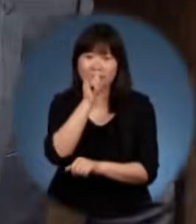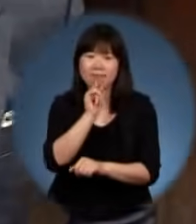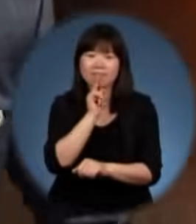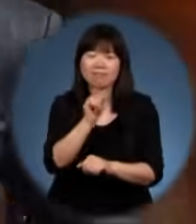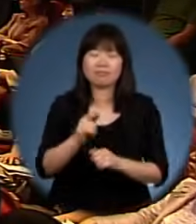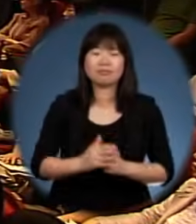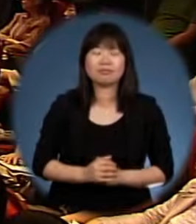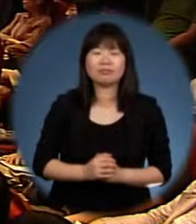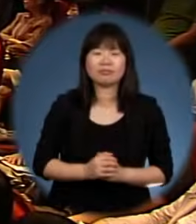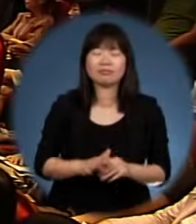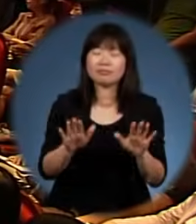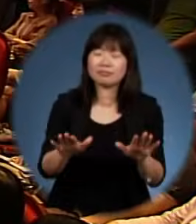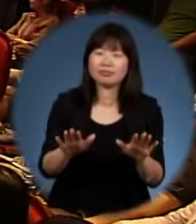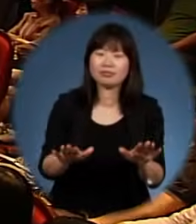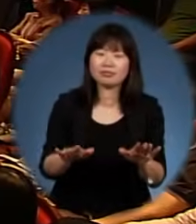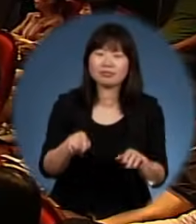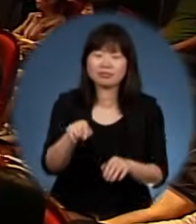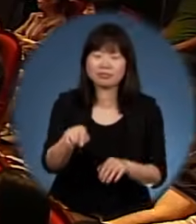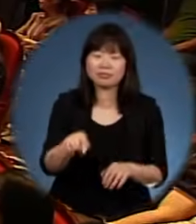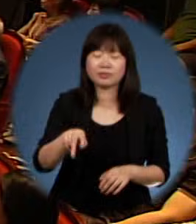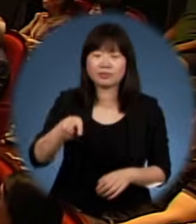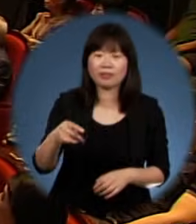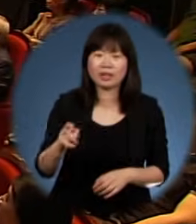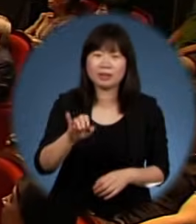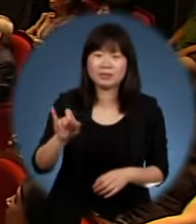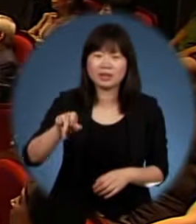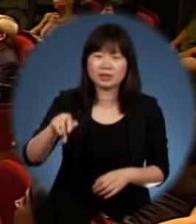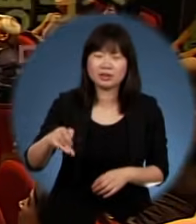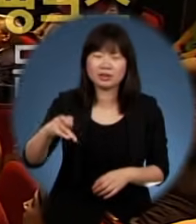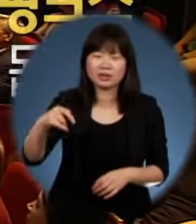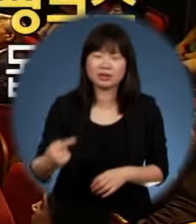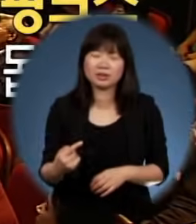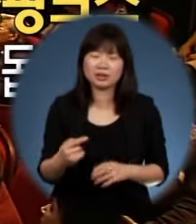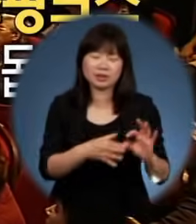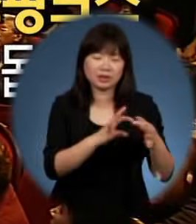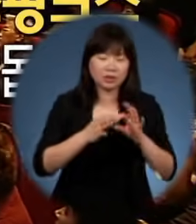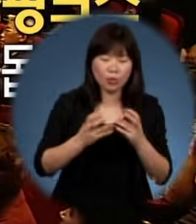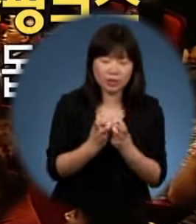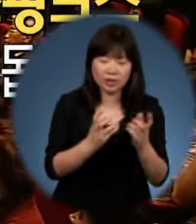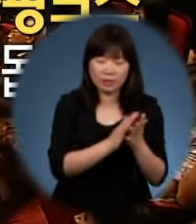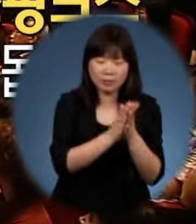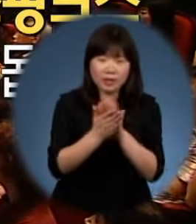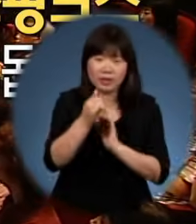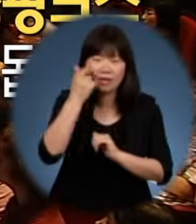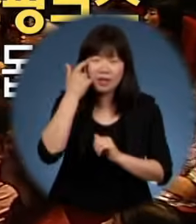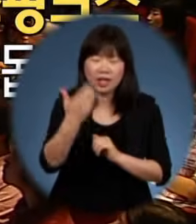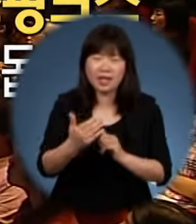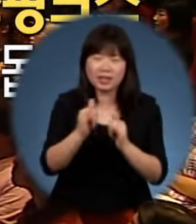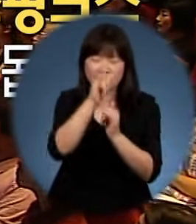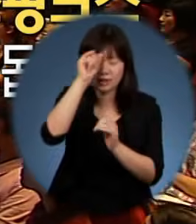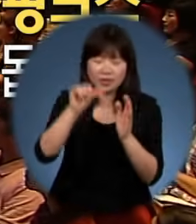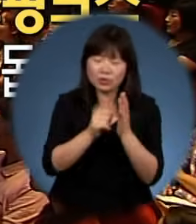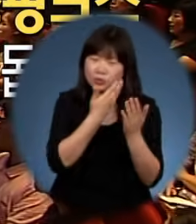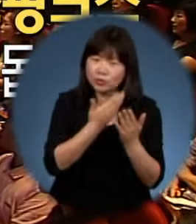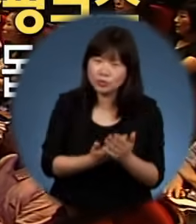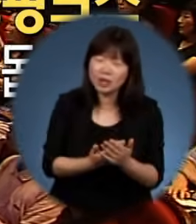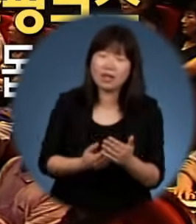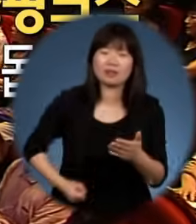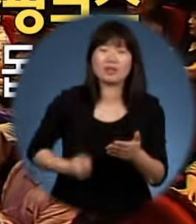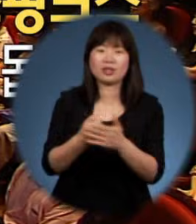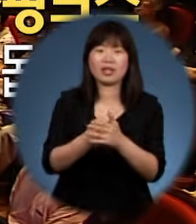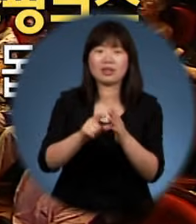것입니다 자 이 스핑크스 그리 써서 어떻게 말합니까 인생의 중요한 결단을 드릴 때 그